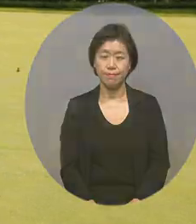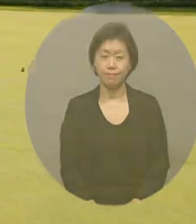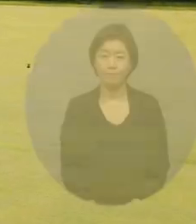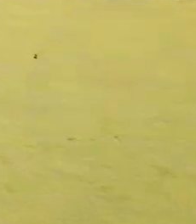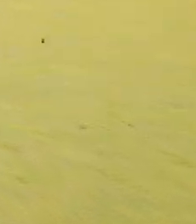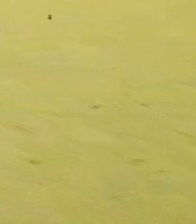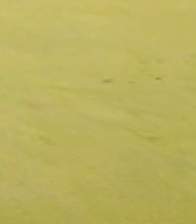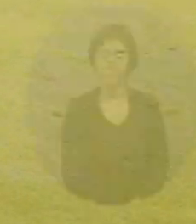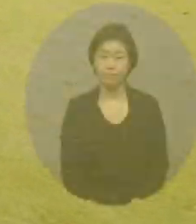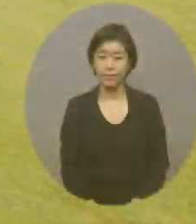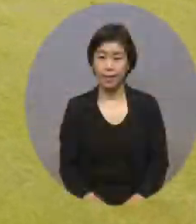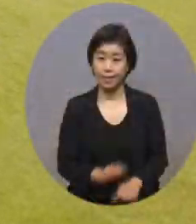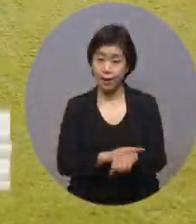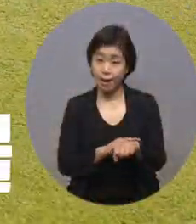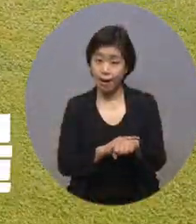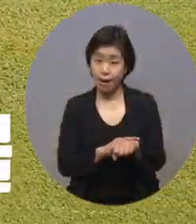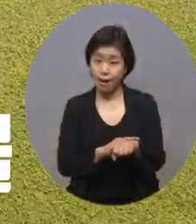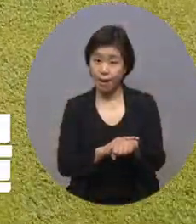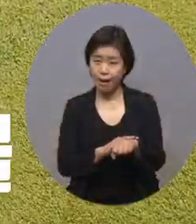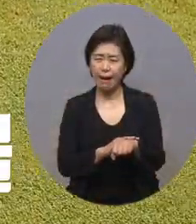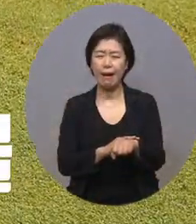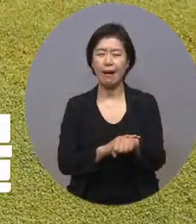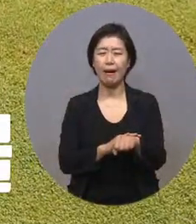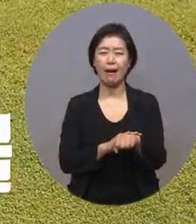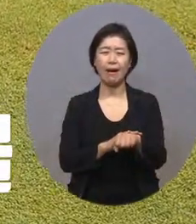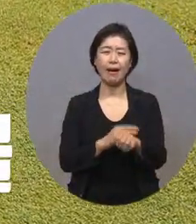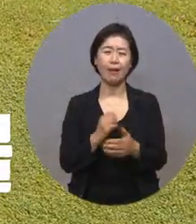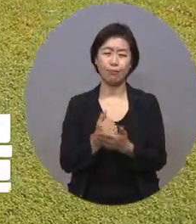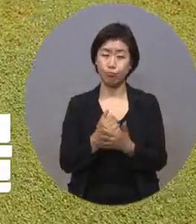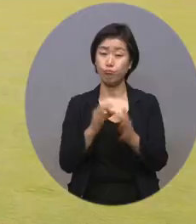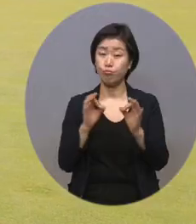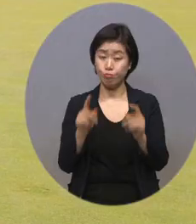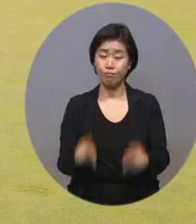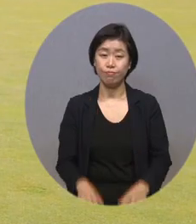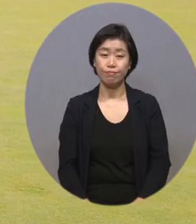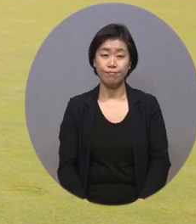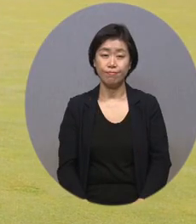아, 굿샷. 감사합니다.